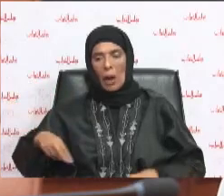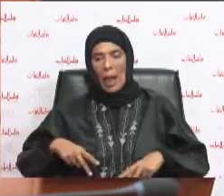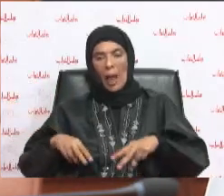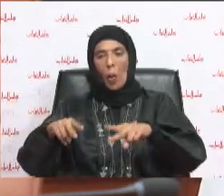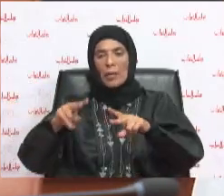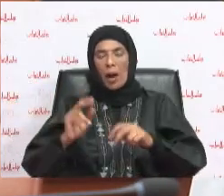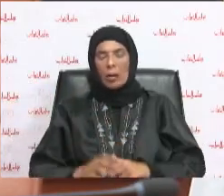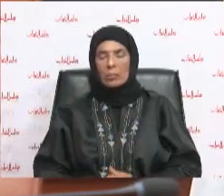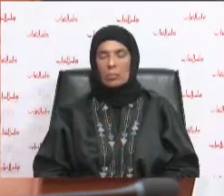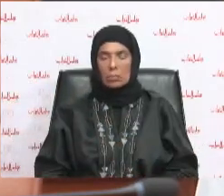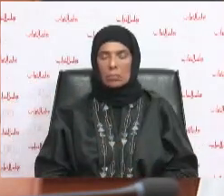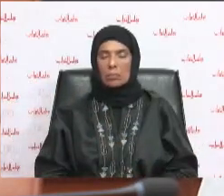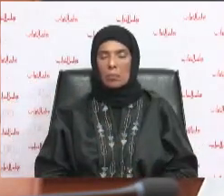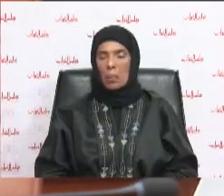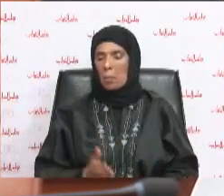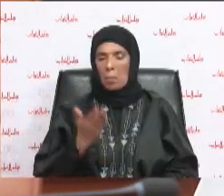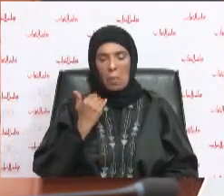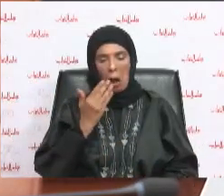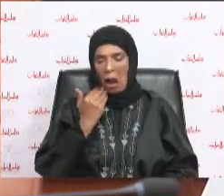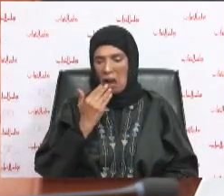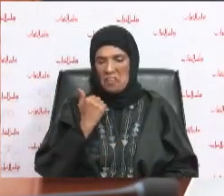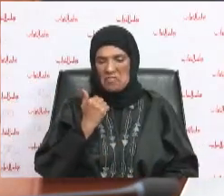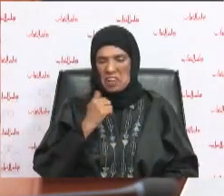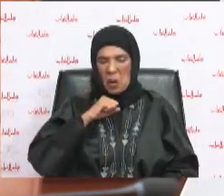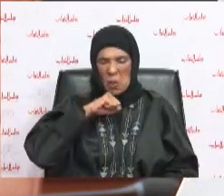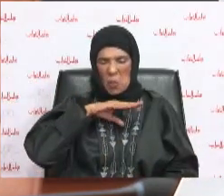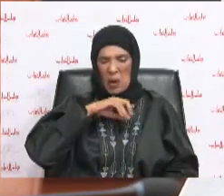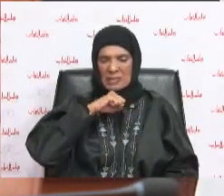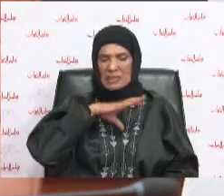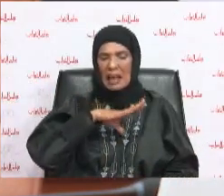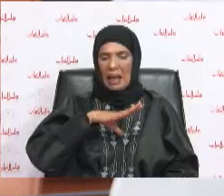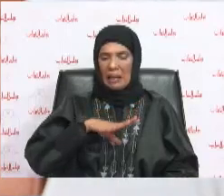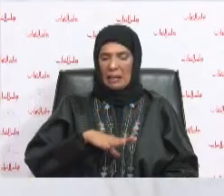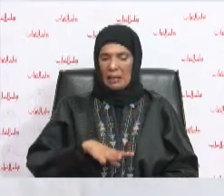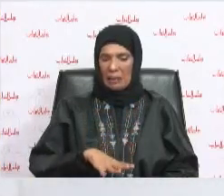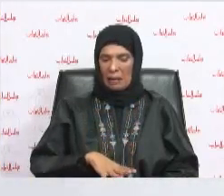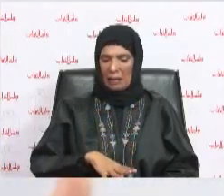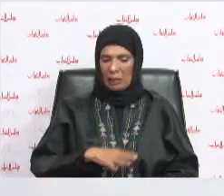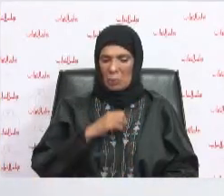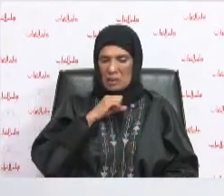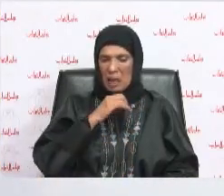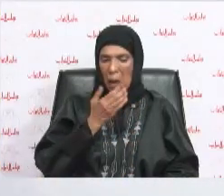الحظائر هذه ليست صحية سواء في موقعها في وسط